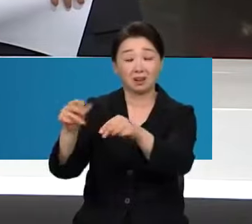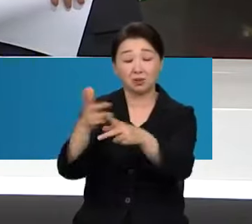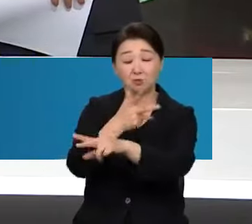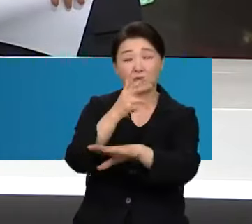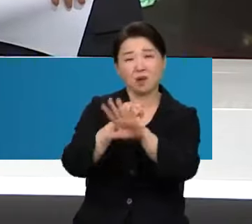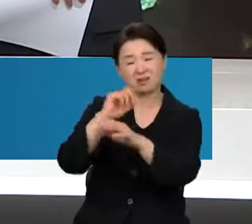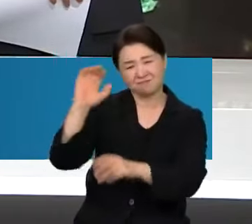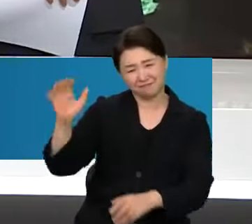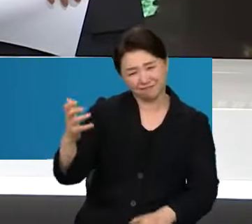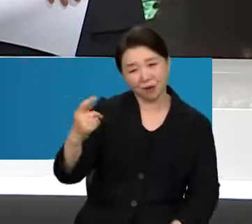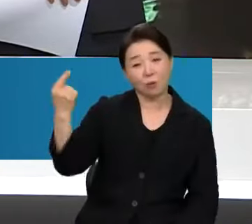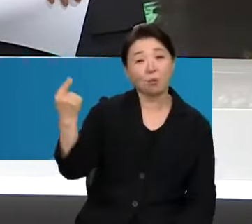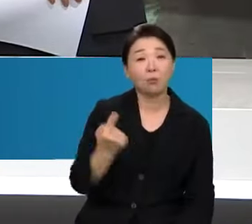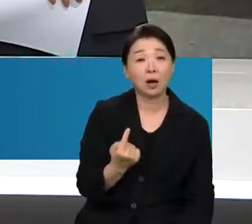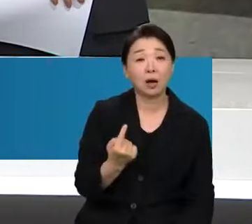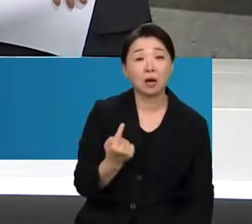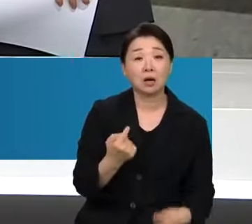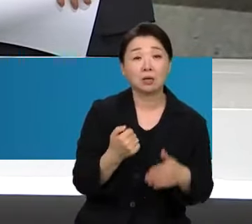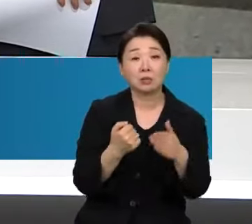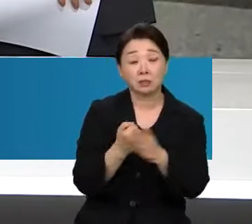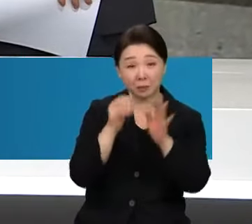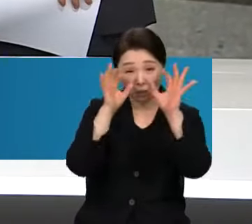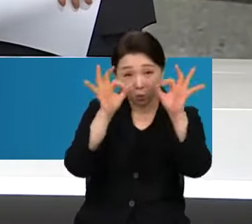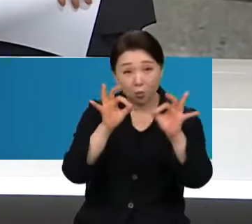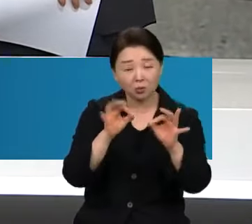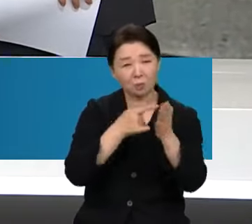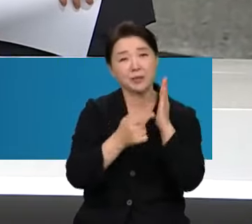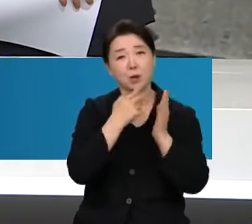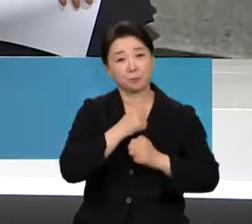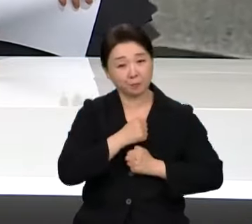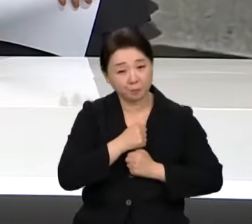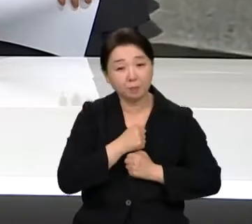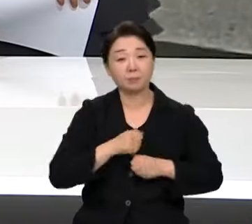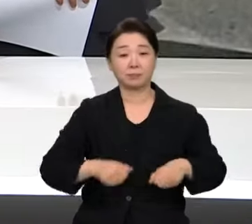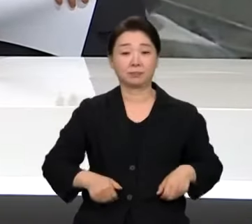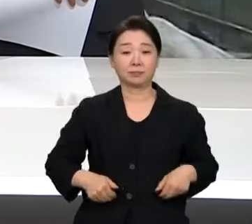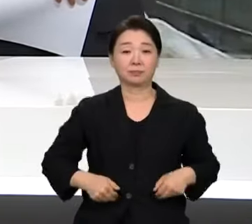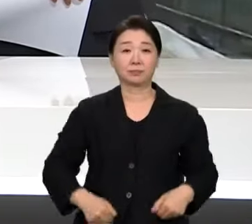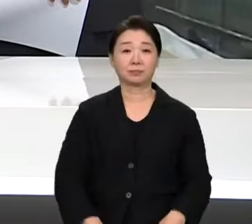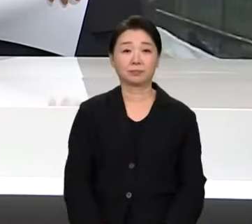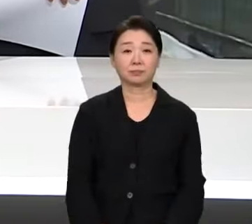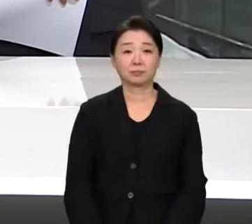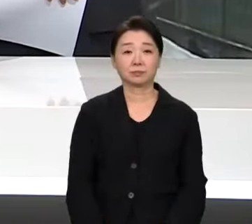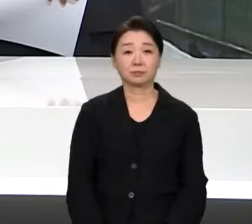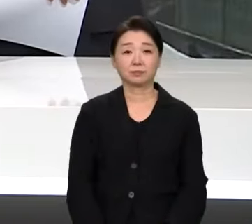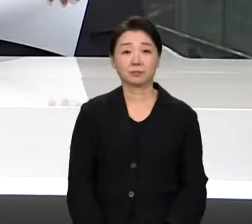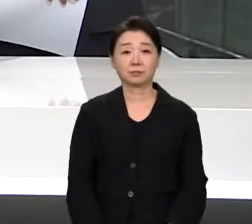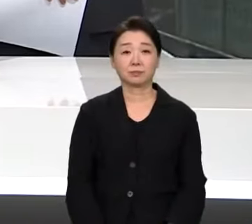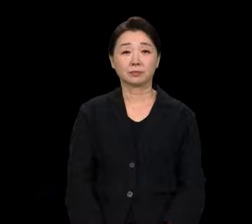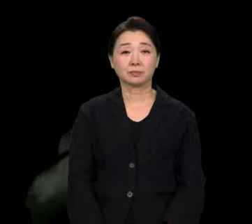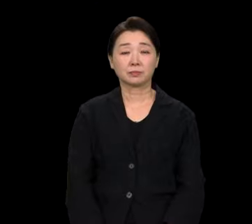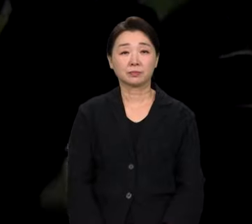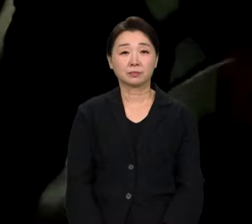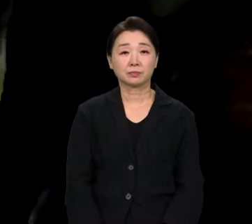강풍이 부는 곳이 많다고 하니 보도 보시고 피해 없도록 대비하셔야겠습니다. 조승현 기자입니다.